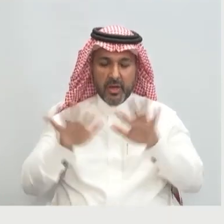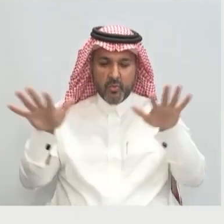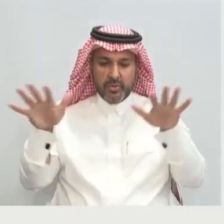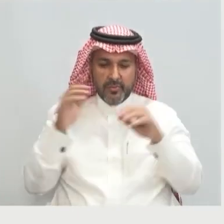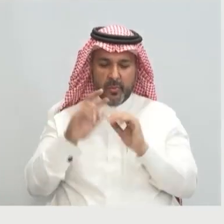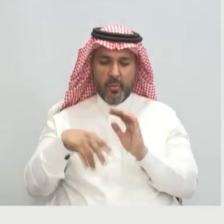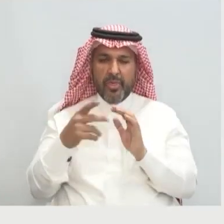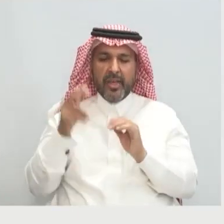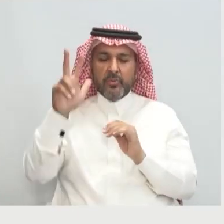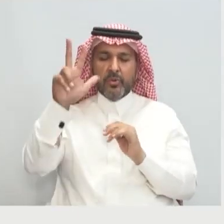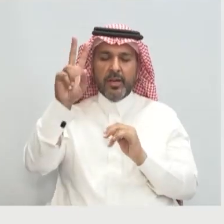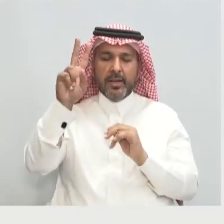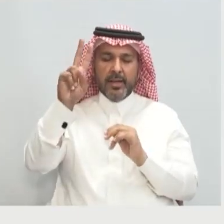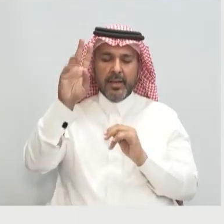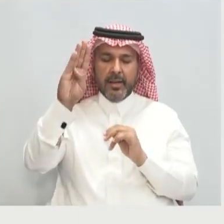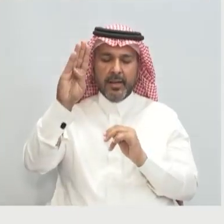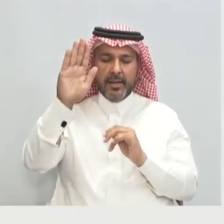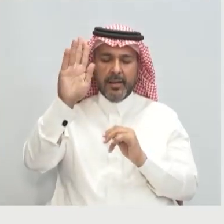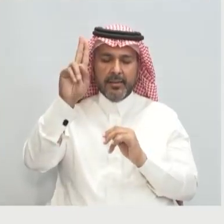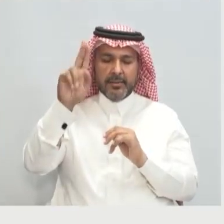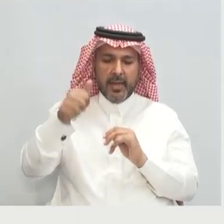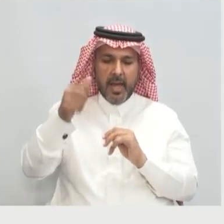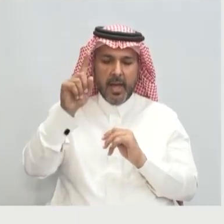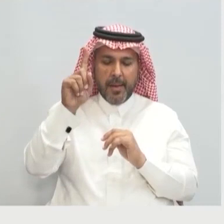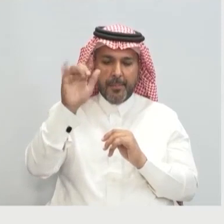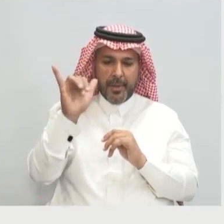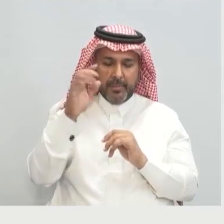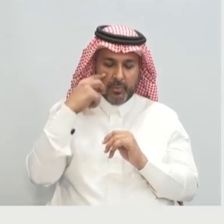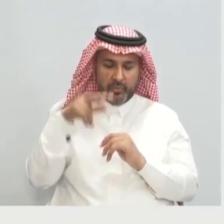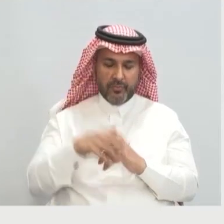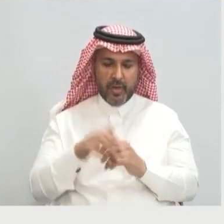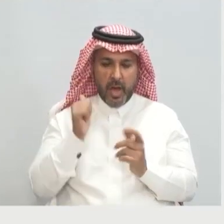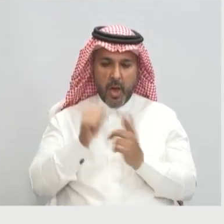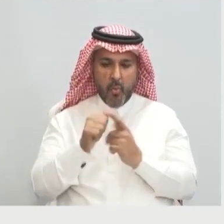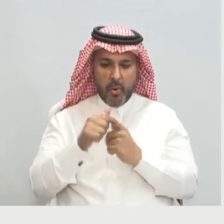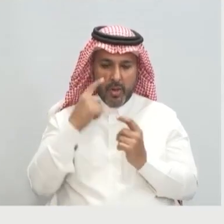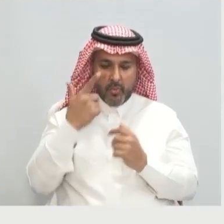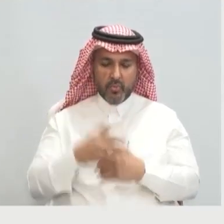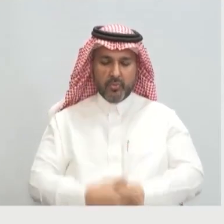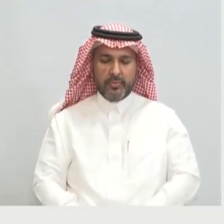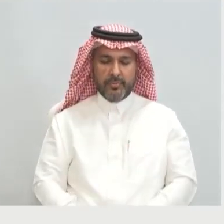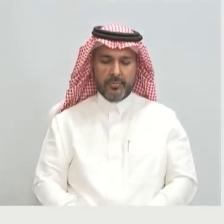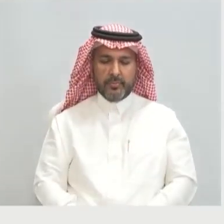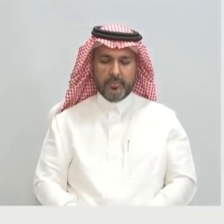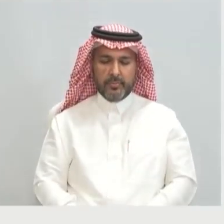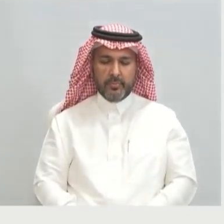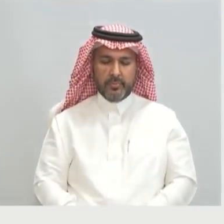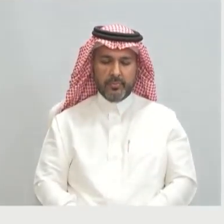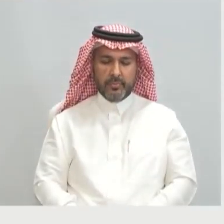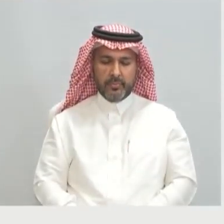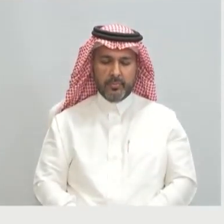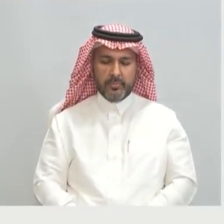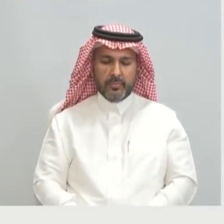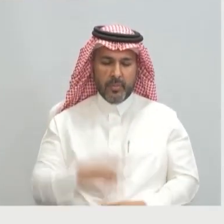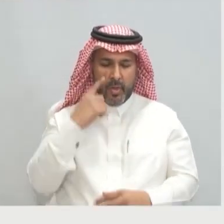دعو نبدا في الشبكات الشخصيه ماذا نقصد بالشبكات الشخصيه هي التي غالبا ما تزدهر عبر مقابله افراد يشبهونك